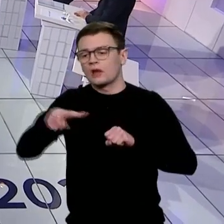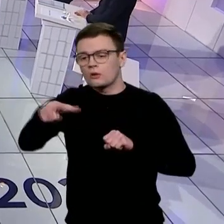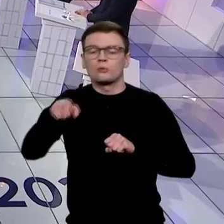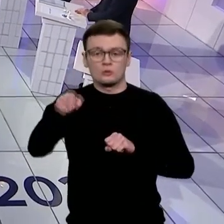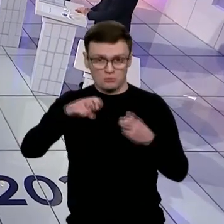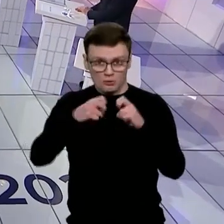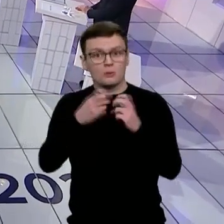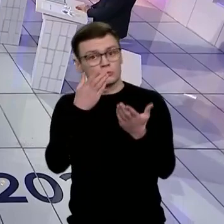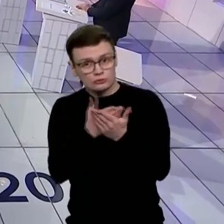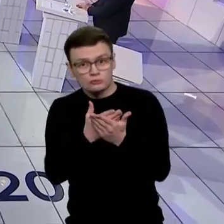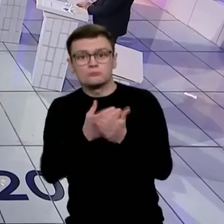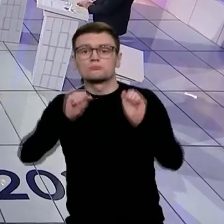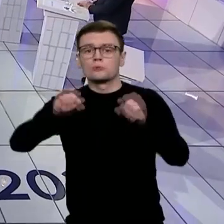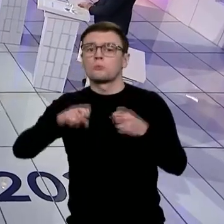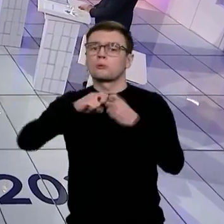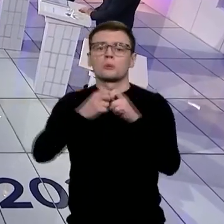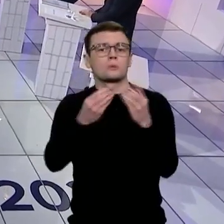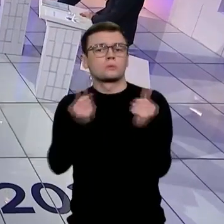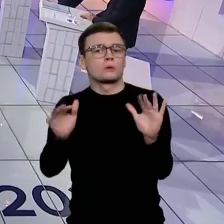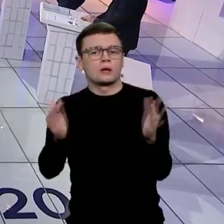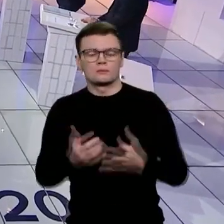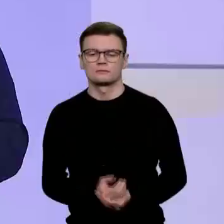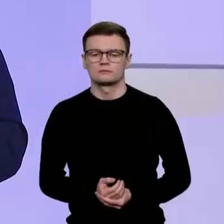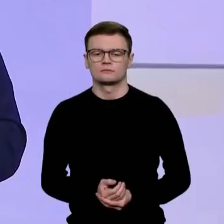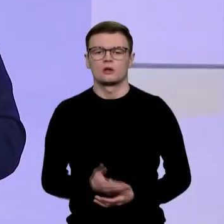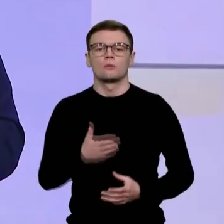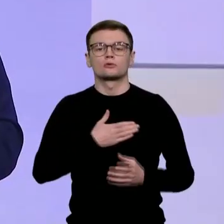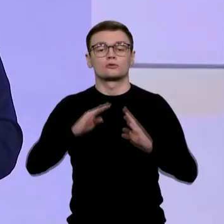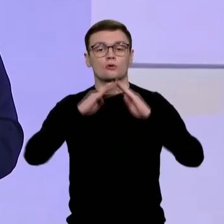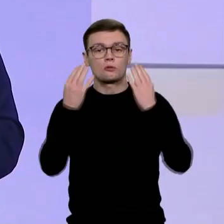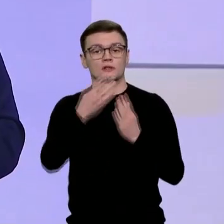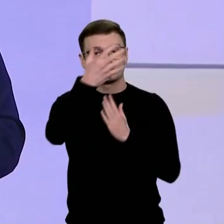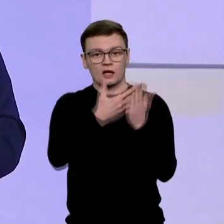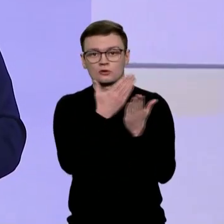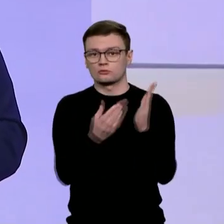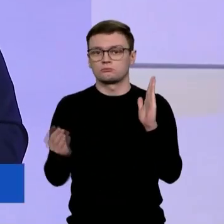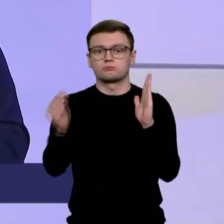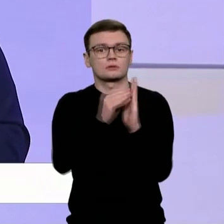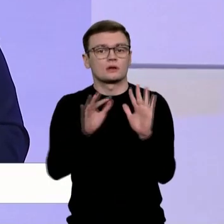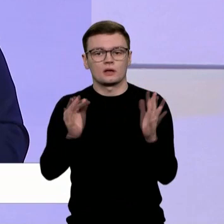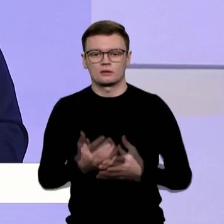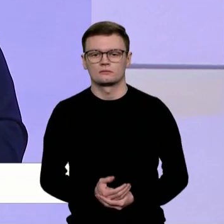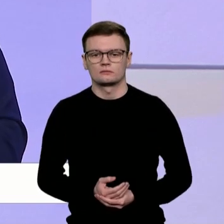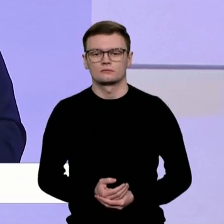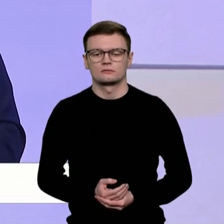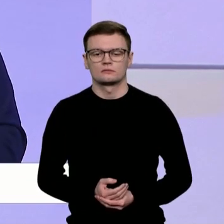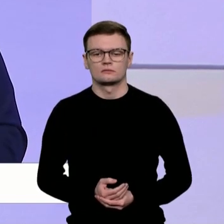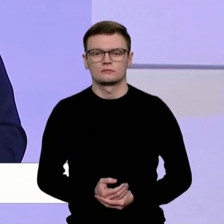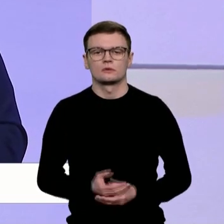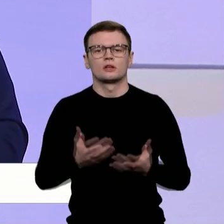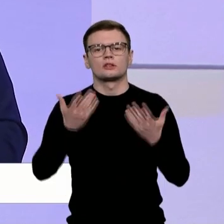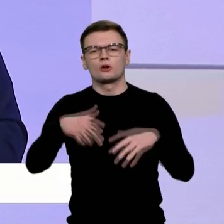yra Velo Šiauliai prezidentas, kuris jau kokie pusantrų metų